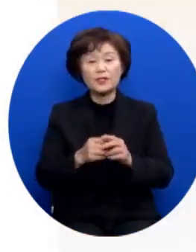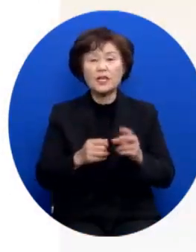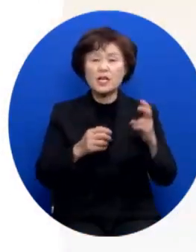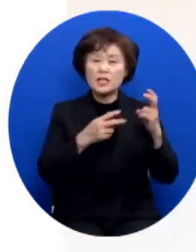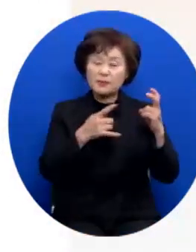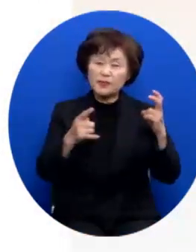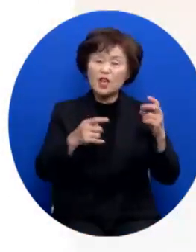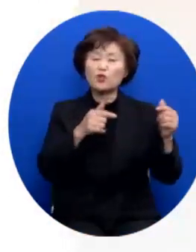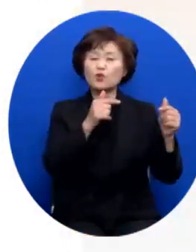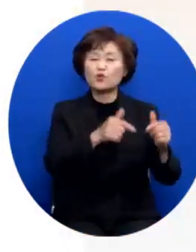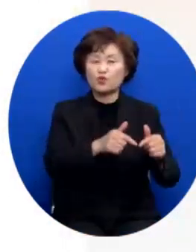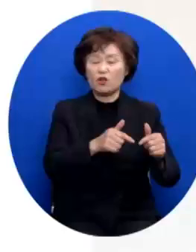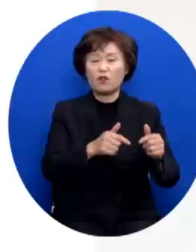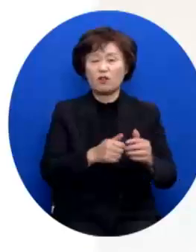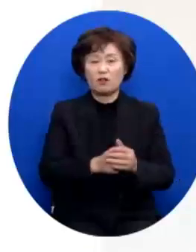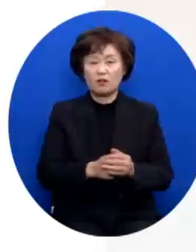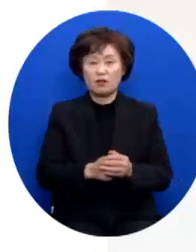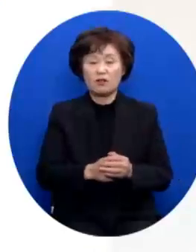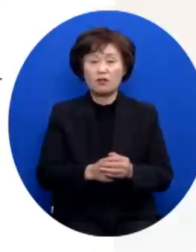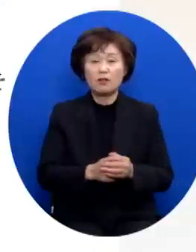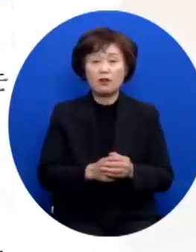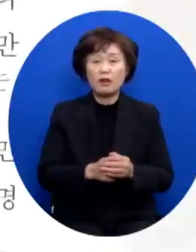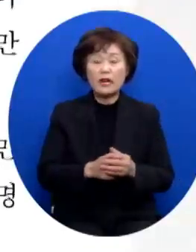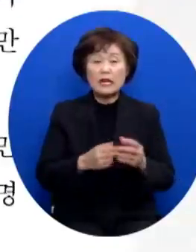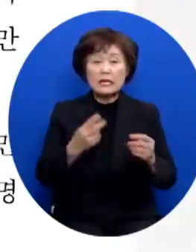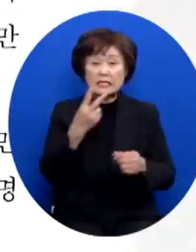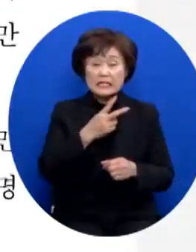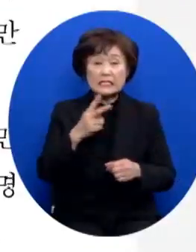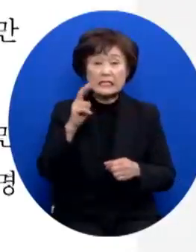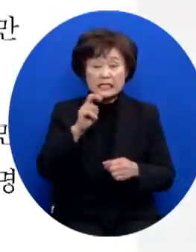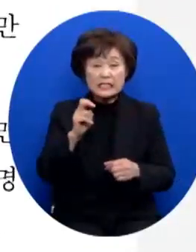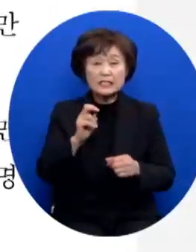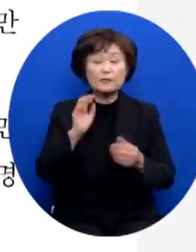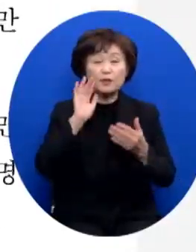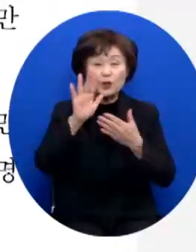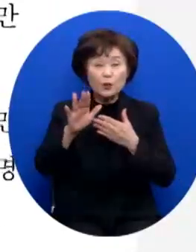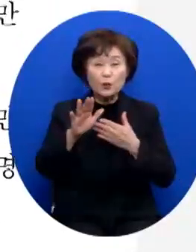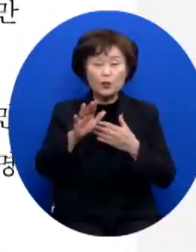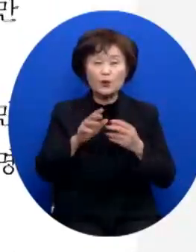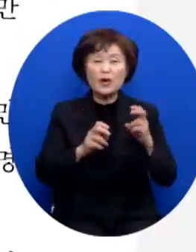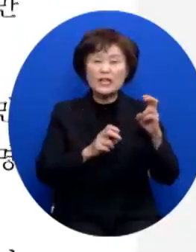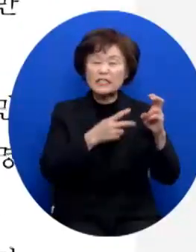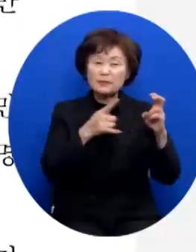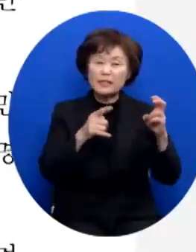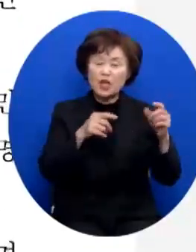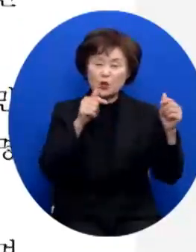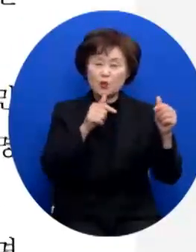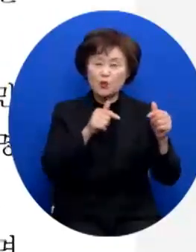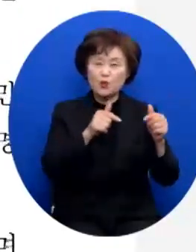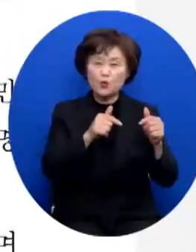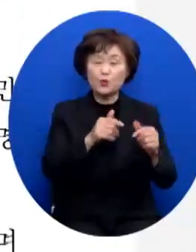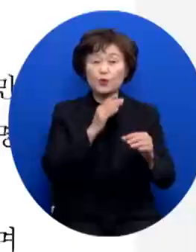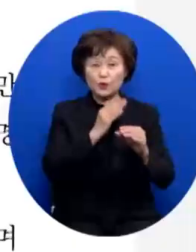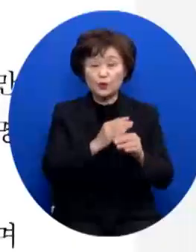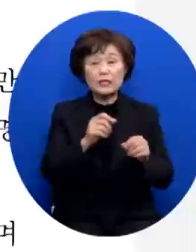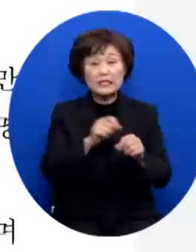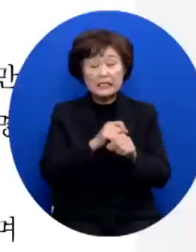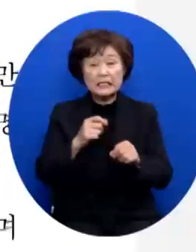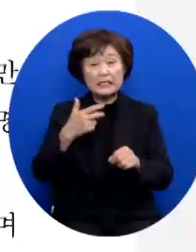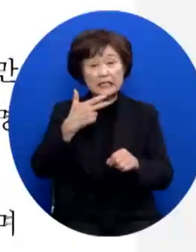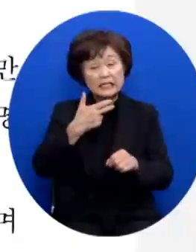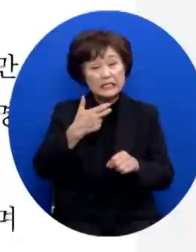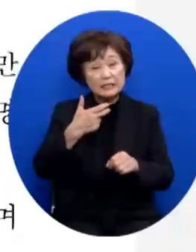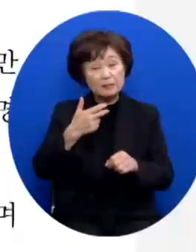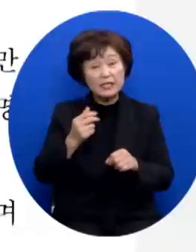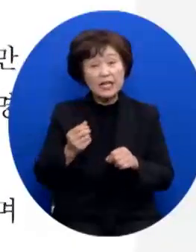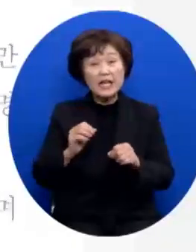약 5,132만 5천 명으로 2020년 이후 4년 연속 감소한 것으로 집계됐습니다. 특히 70대 이상